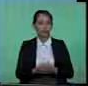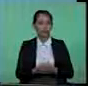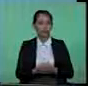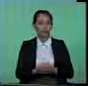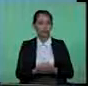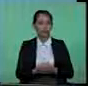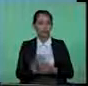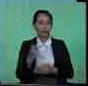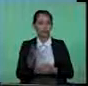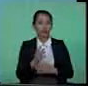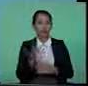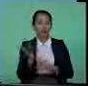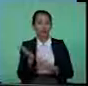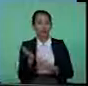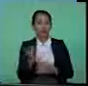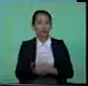3-soatimiz yoyiq burchak.